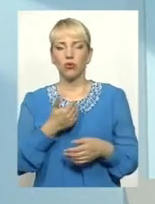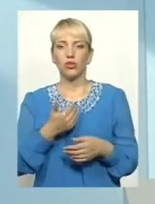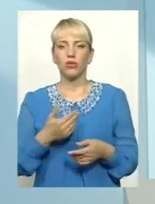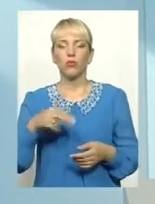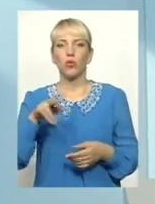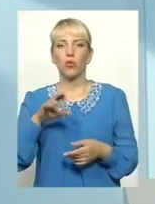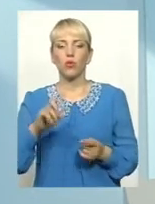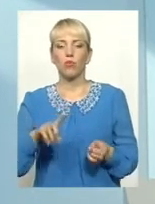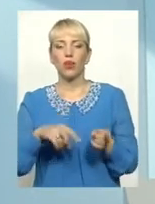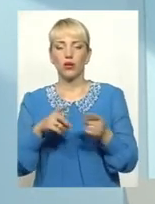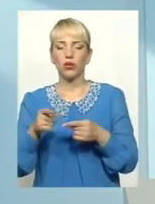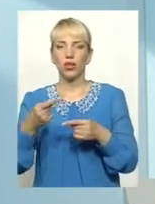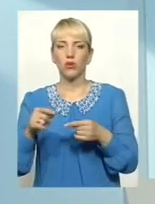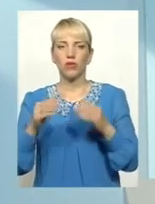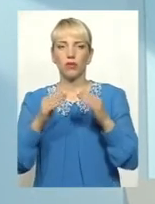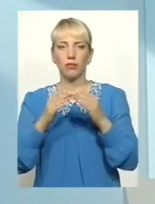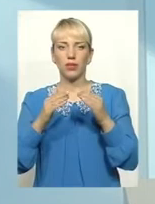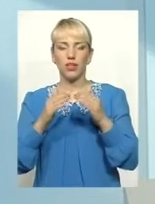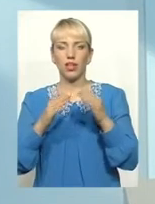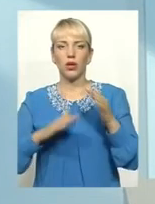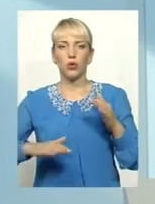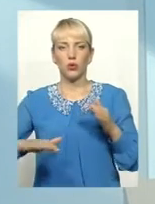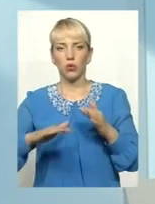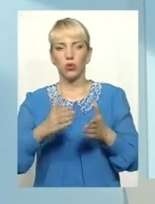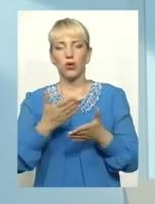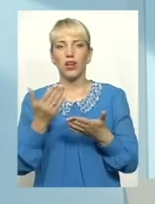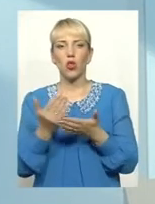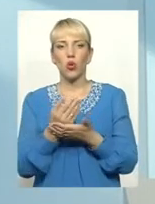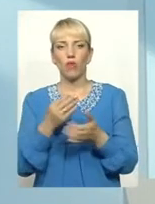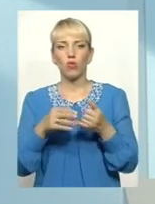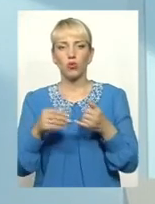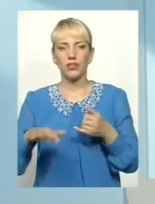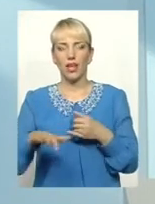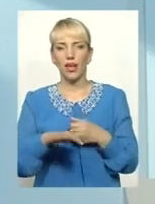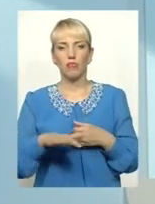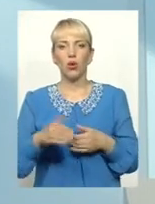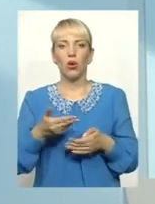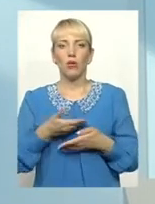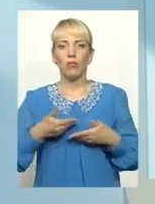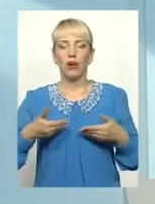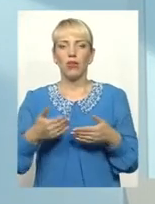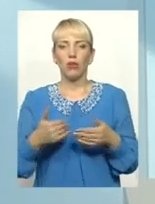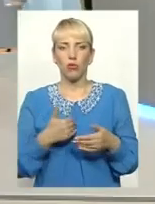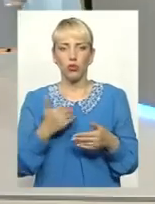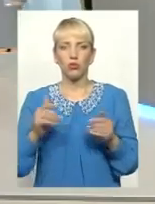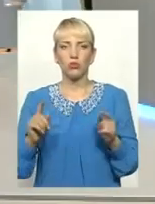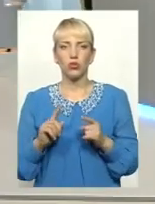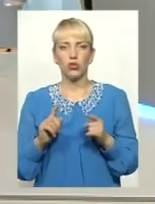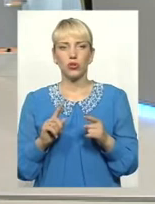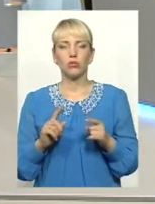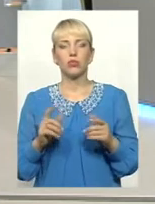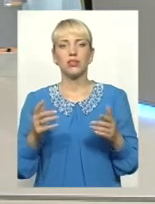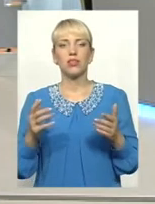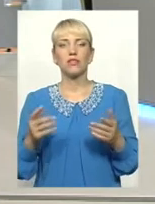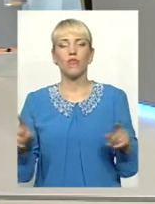переходу на новий притулок, на нову земельну ділянку, ми хочемо винайти можливості, я думаю, що ми її знайдемо,